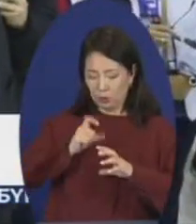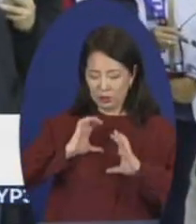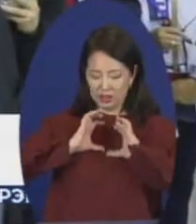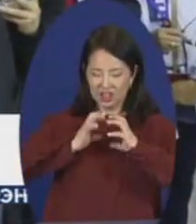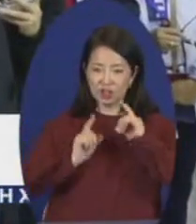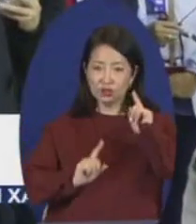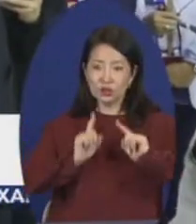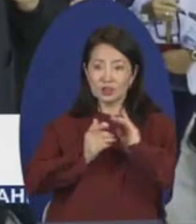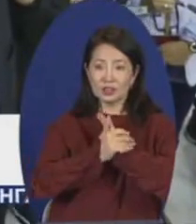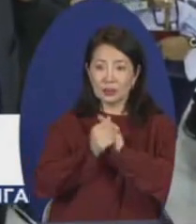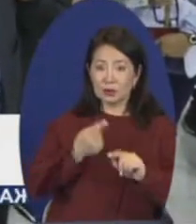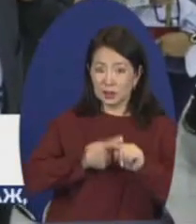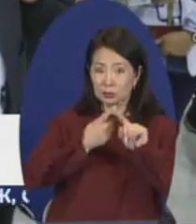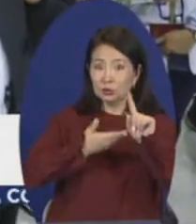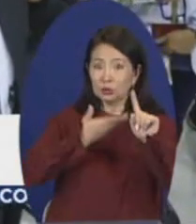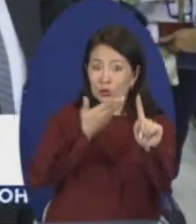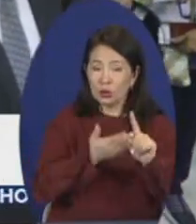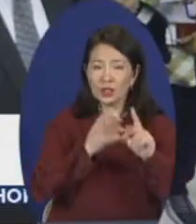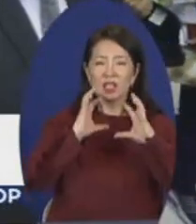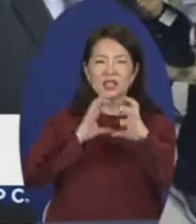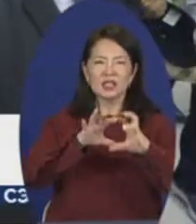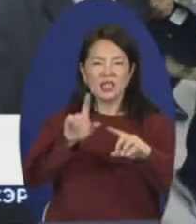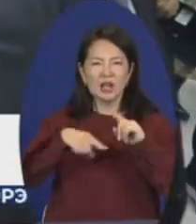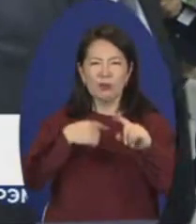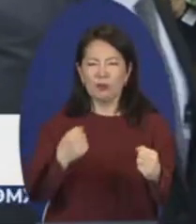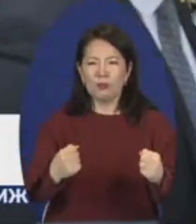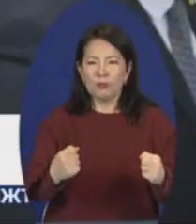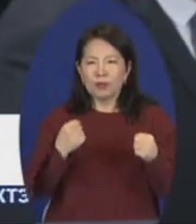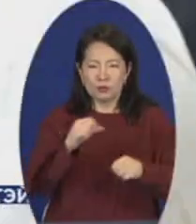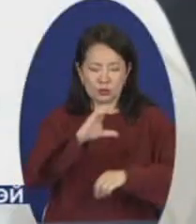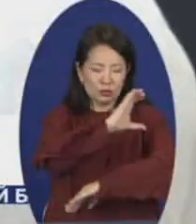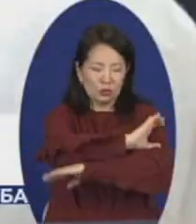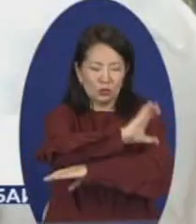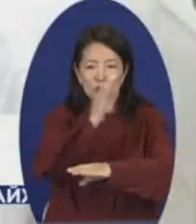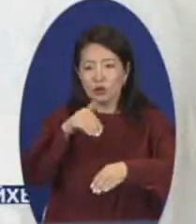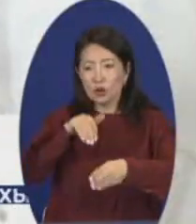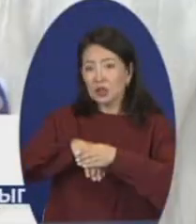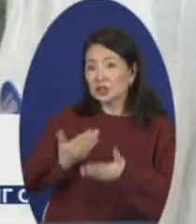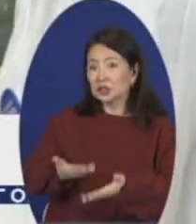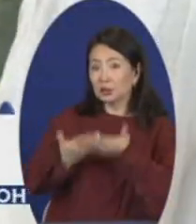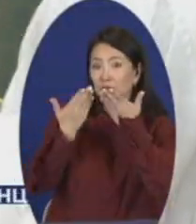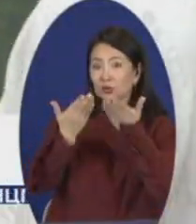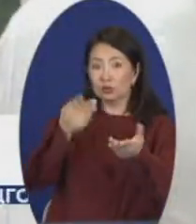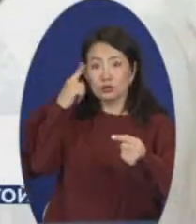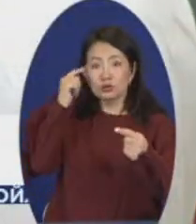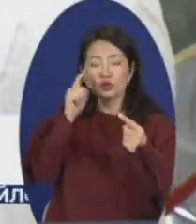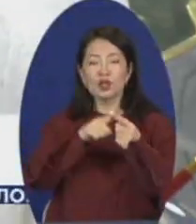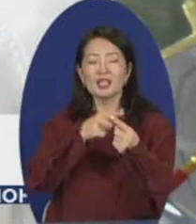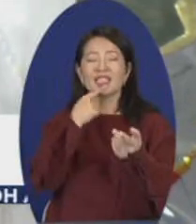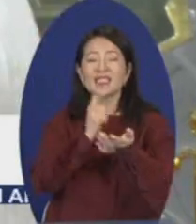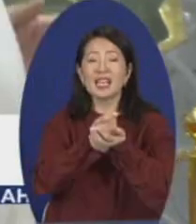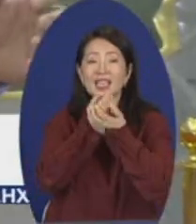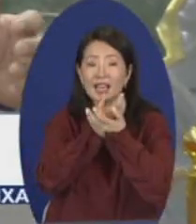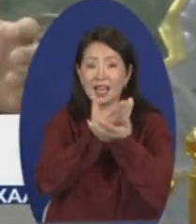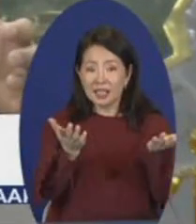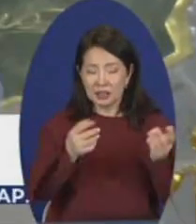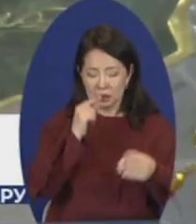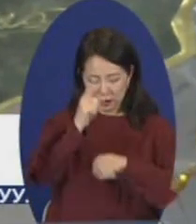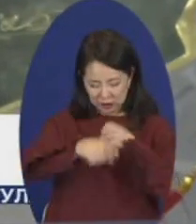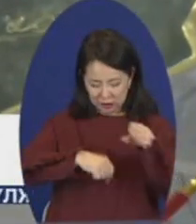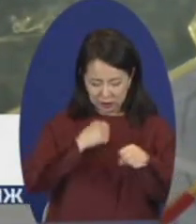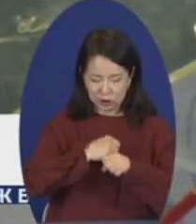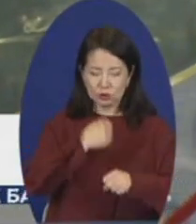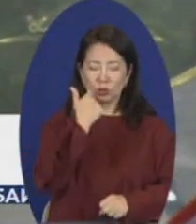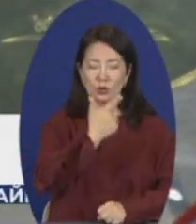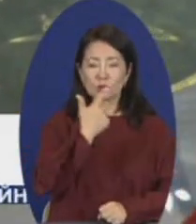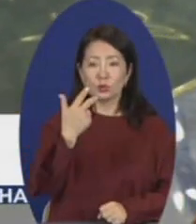тэгш боломжийг хангах дэлхийн шилдэг ихтэй сургууль суралцахад дэмжлэг үзүүлэх зорилгоор зарилга гаргасан. Энэ дагуу жил бүр 330 сум нийслэлийн